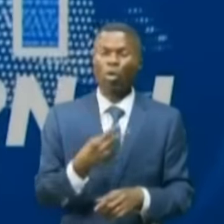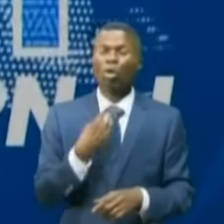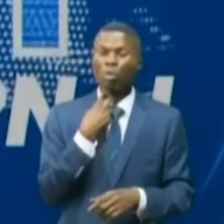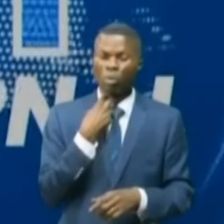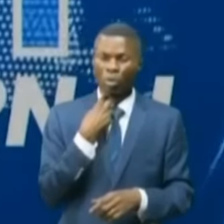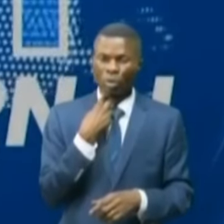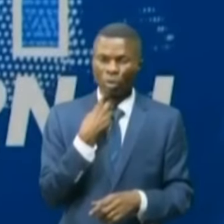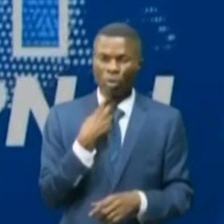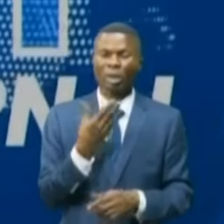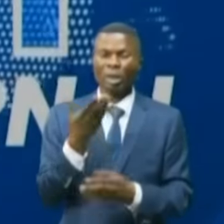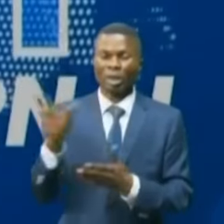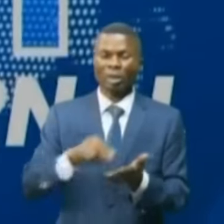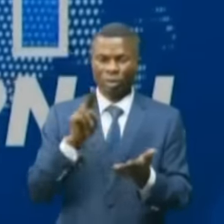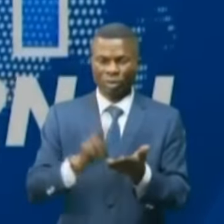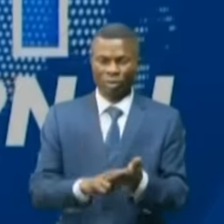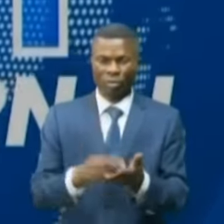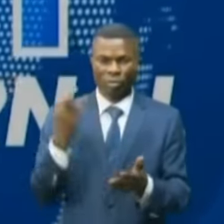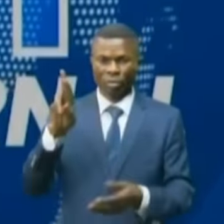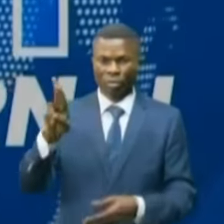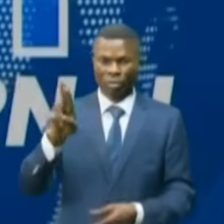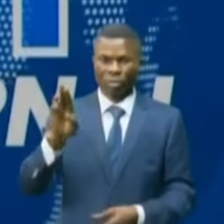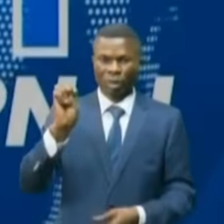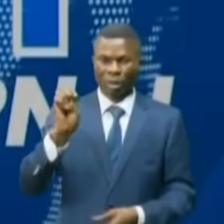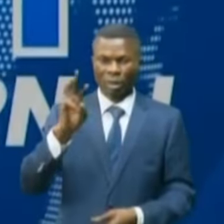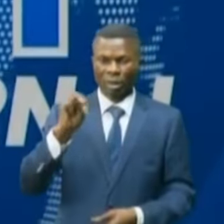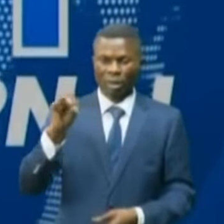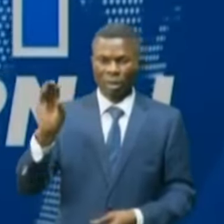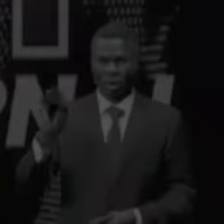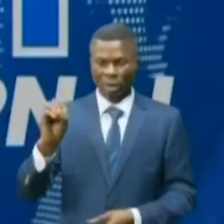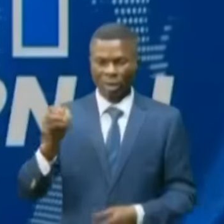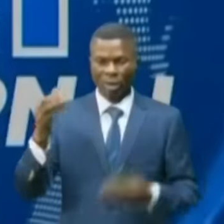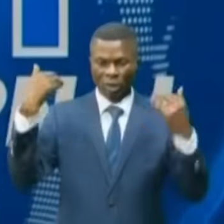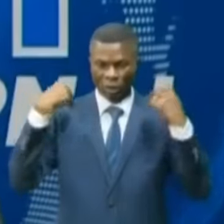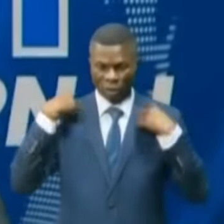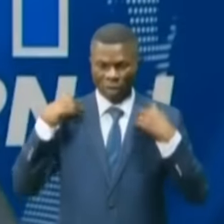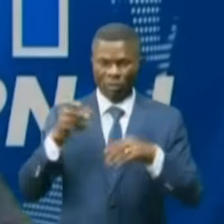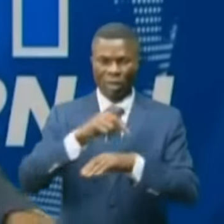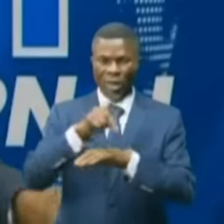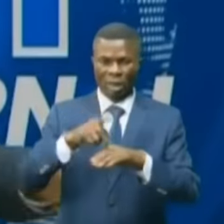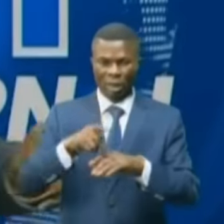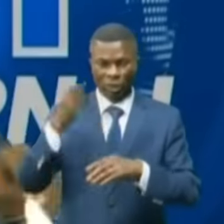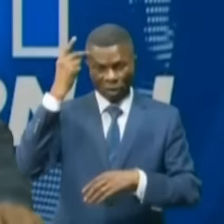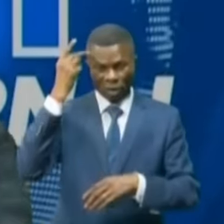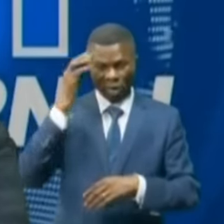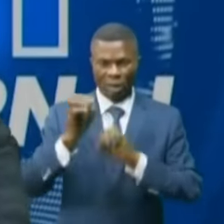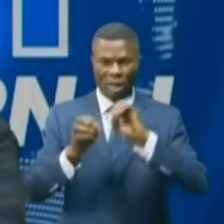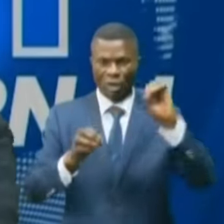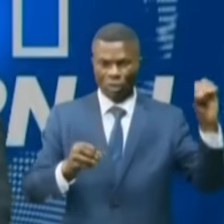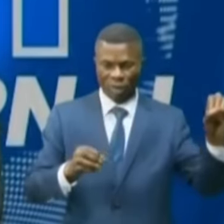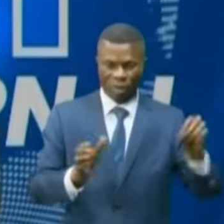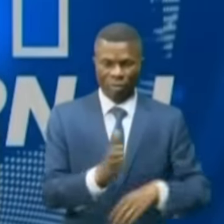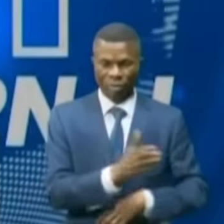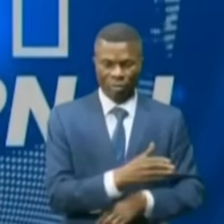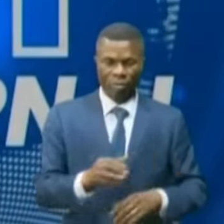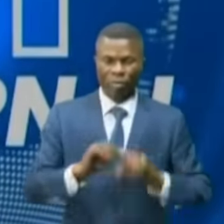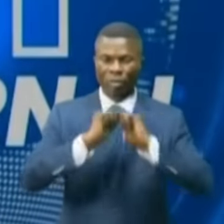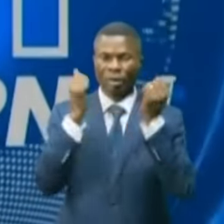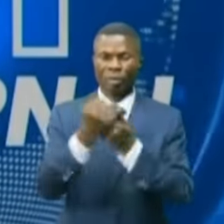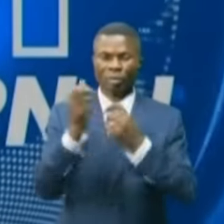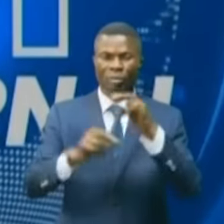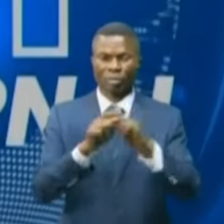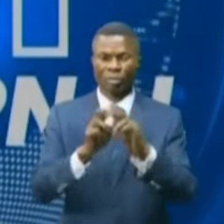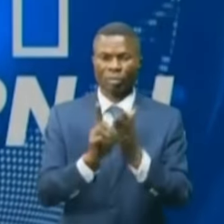de la régie des eaux est signée par M. Raymond Matundu, directeur régional de Kinshasa Ouest. L'Agence nationale